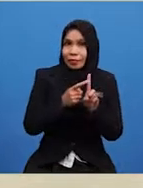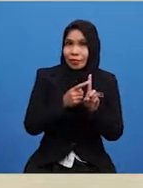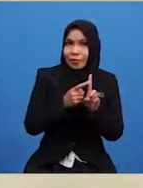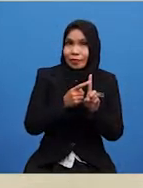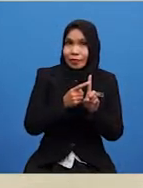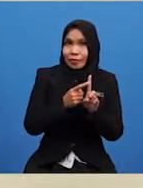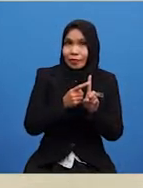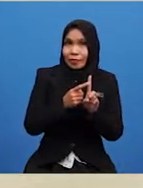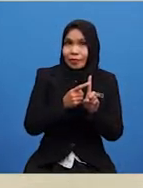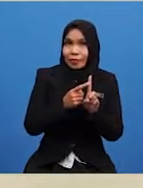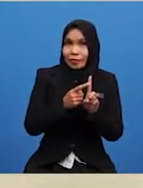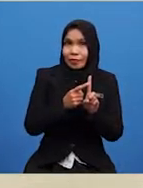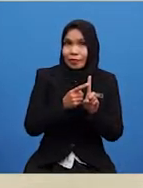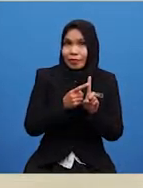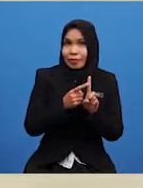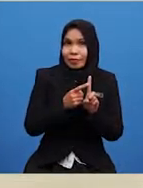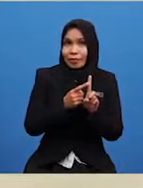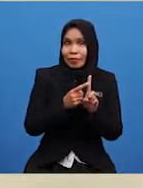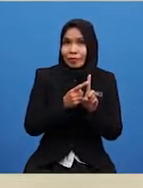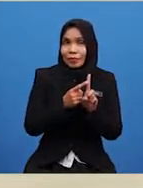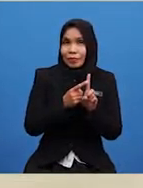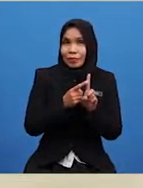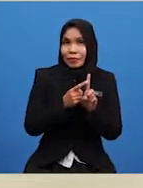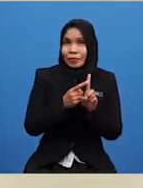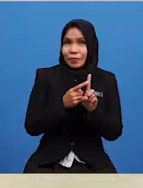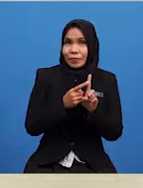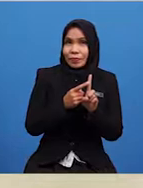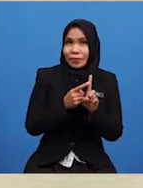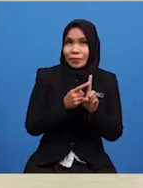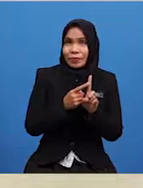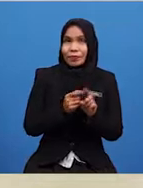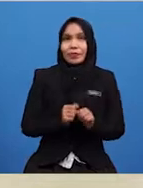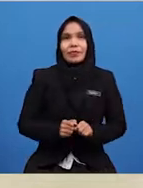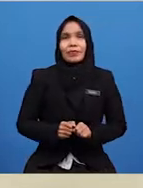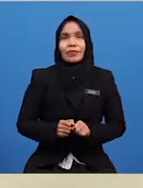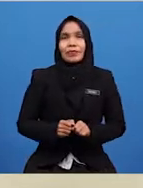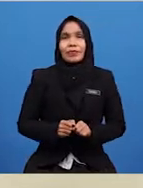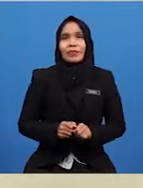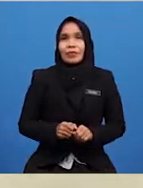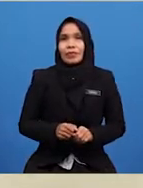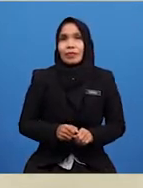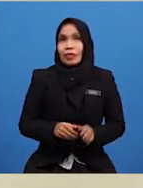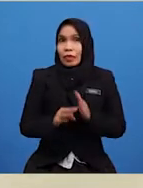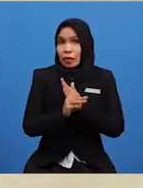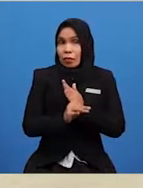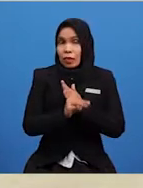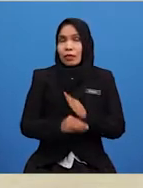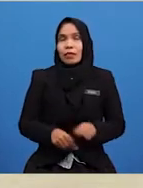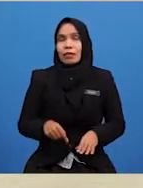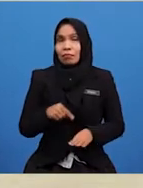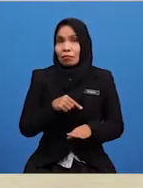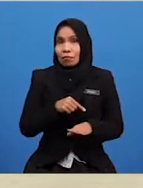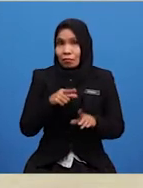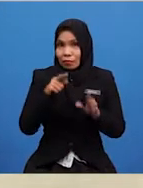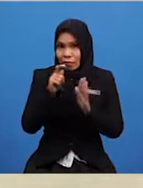ialah Melaka mempunyai kedudukan yang strategik. Melaka terletak di laluan perdagangan antara